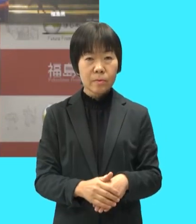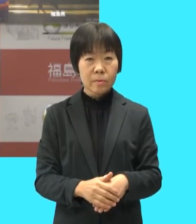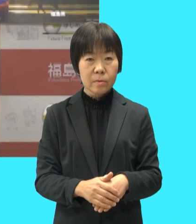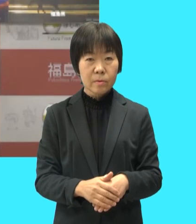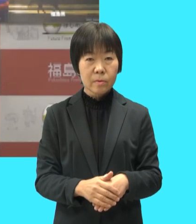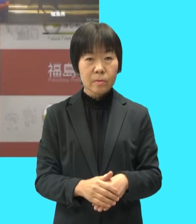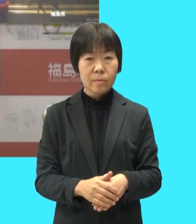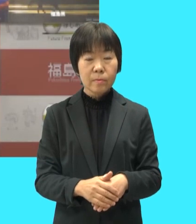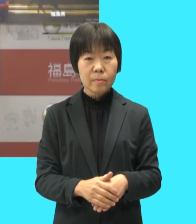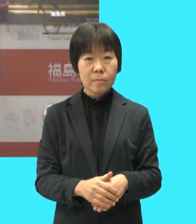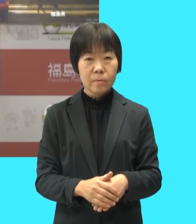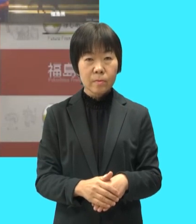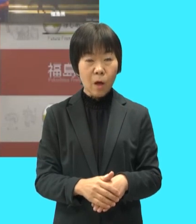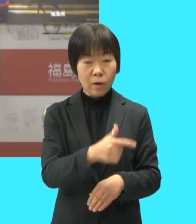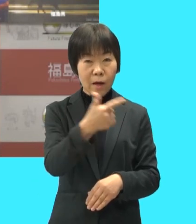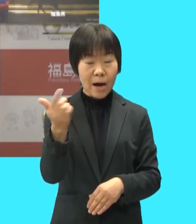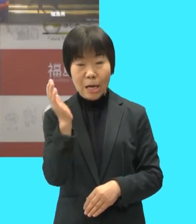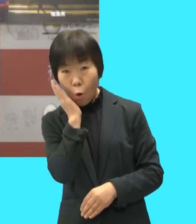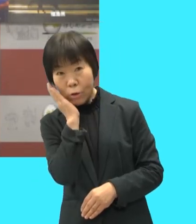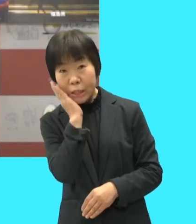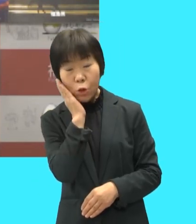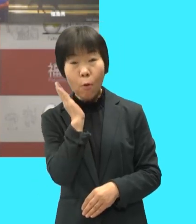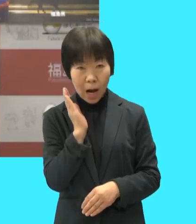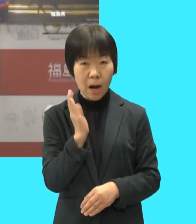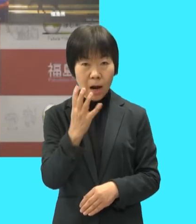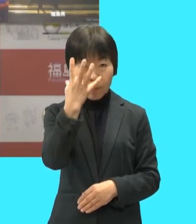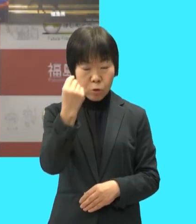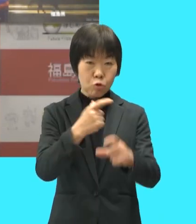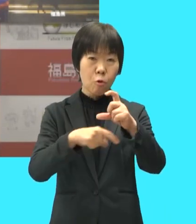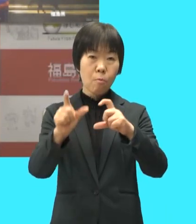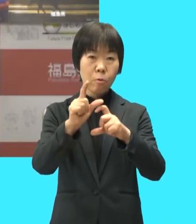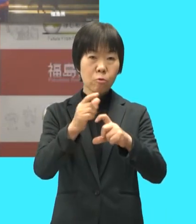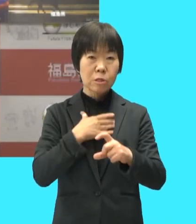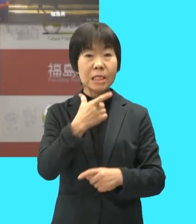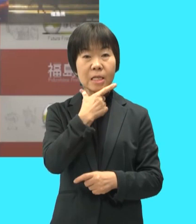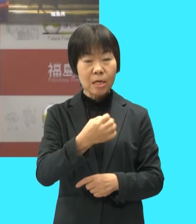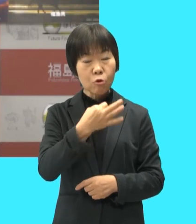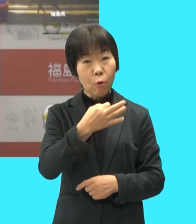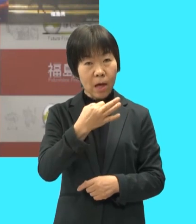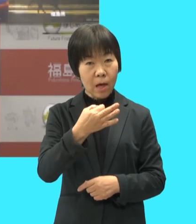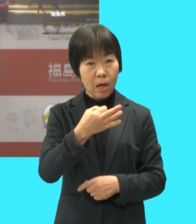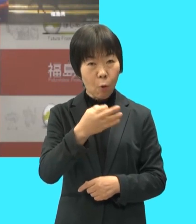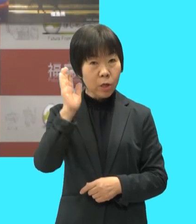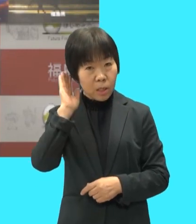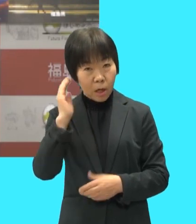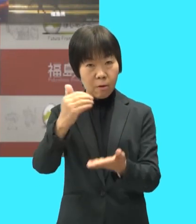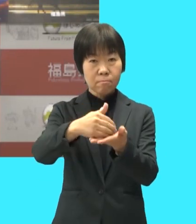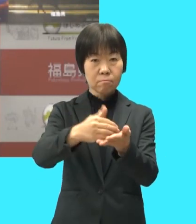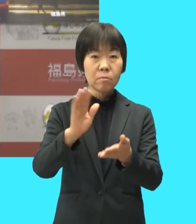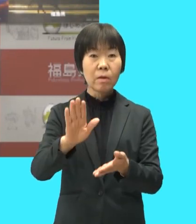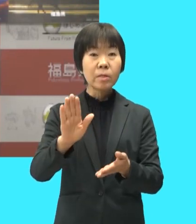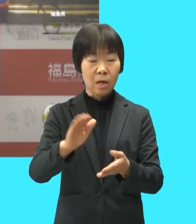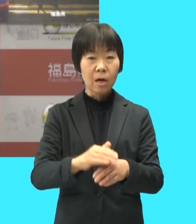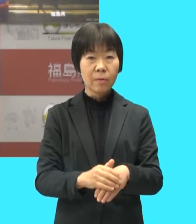ですね、こう、大変おいしいとかですね、魅力をもっと知りたいというお声を、伺ったということだったんです